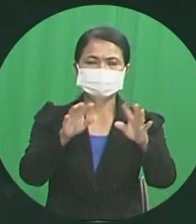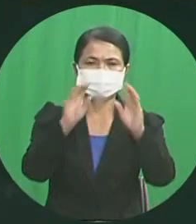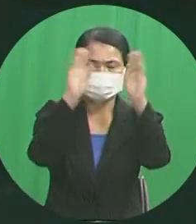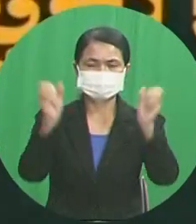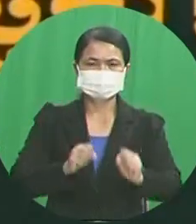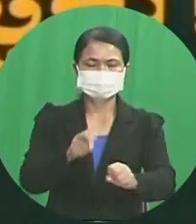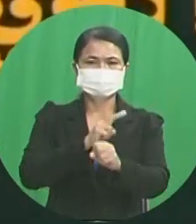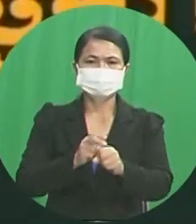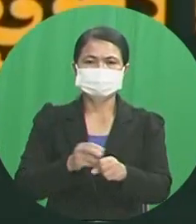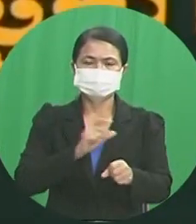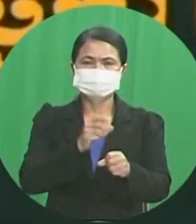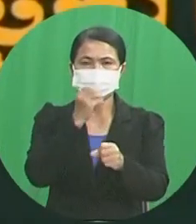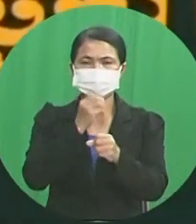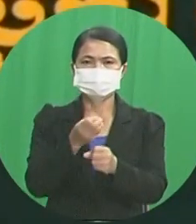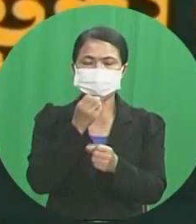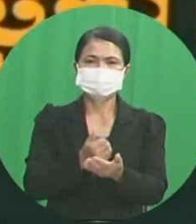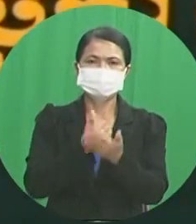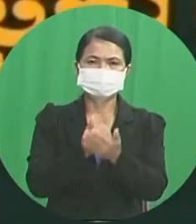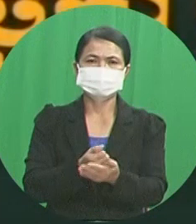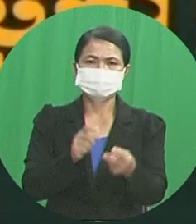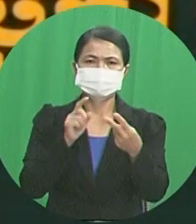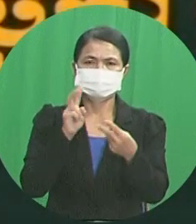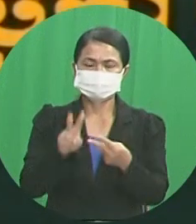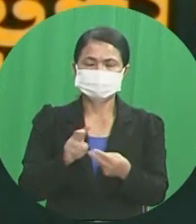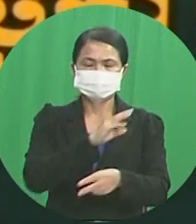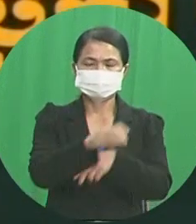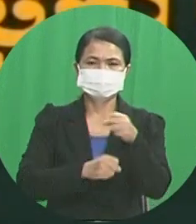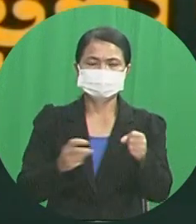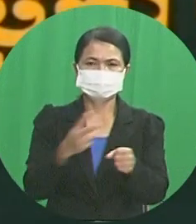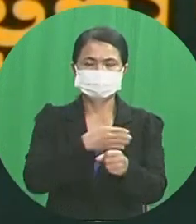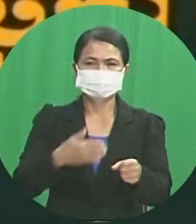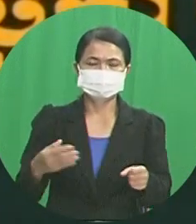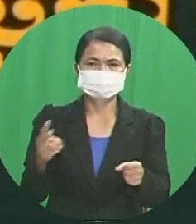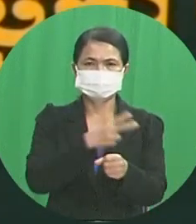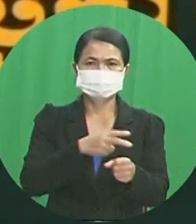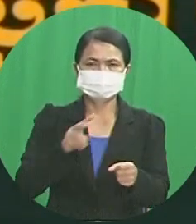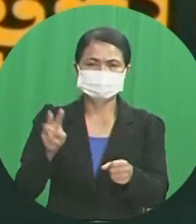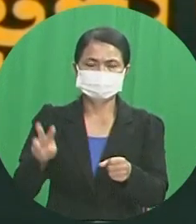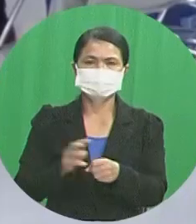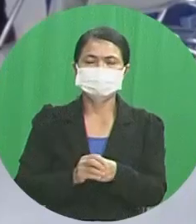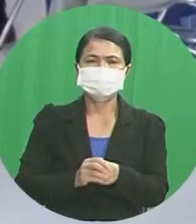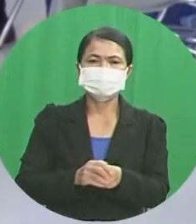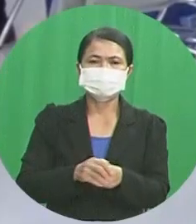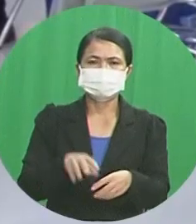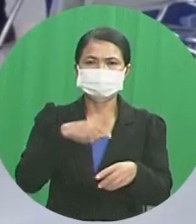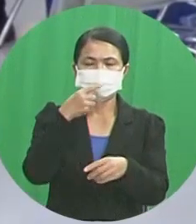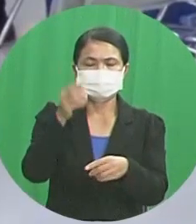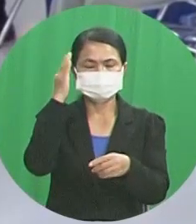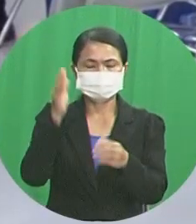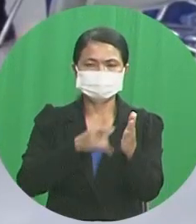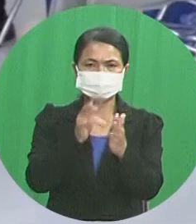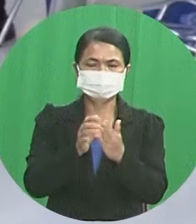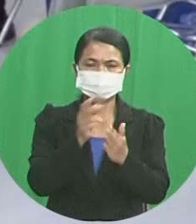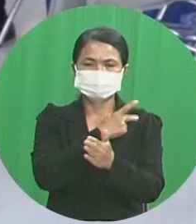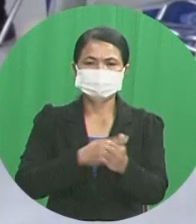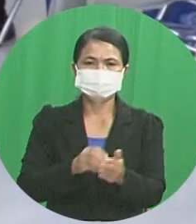ស្ត្រជាតិស្ដីពីសន្តិសុខស្បៀងនិងអាហារូបត្ថម្ភលើកទី2ឆ្នាំ2019ឆ្នាំ2023និងសេចក្តីជូនដំណឹងរបស់រាជរដ្ឋាភិ